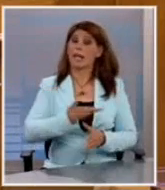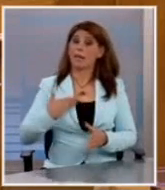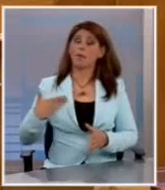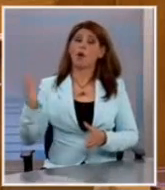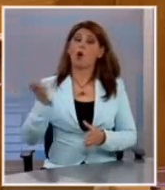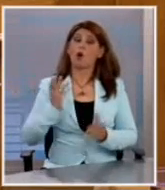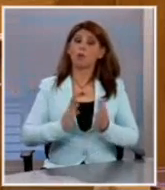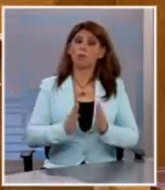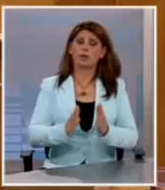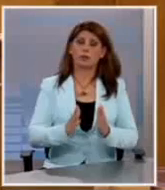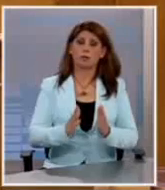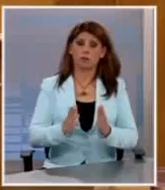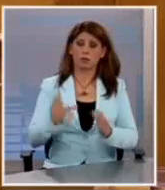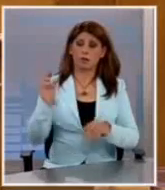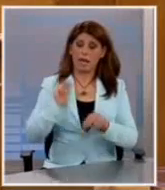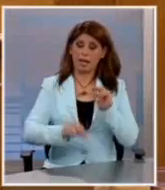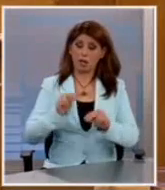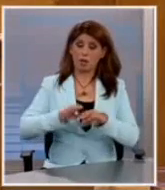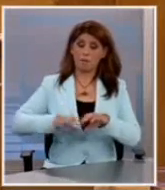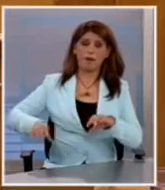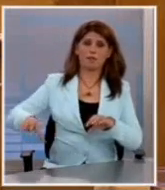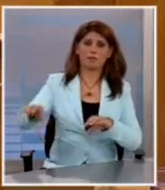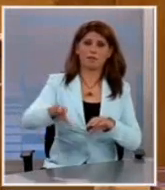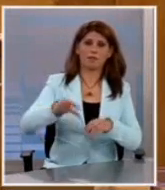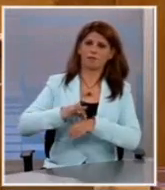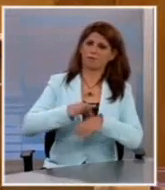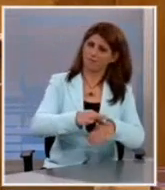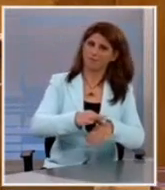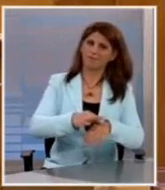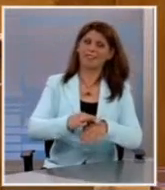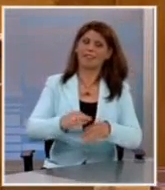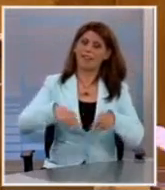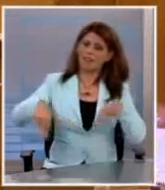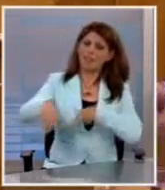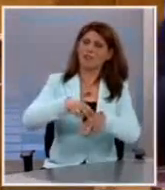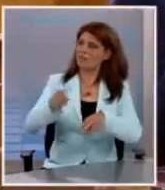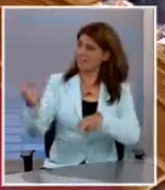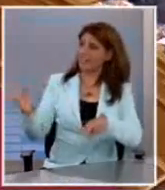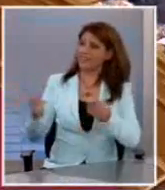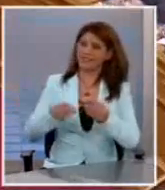πηγαίνουμε σε εκλογικές μας περιφέρειες θα σας παίρνουμε μαζί για να κυκλοφοράτε και εσείς ελεύθερα.